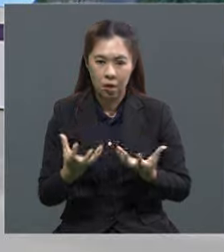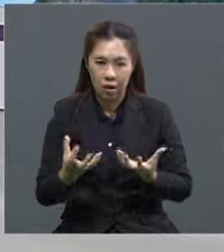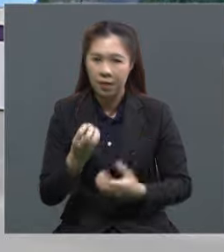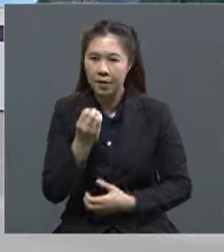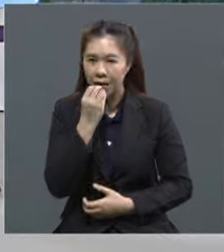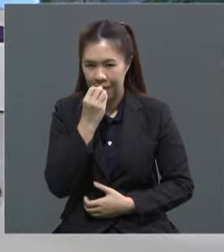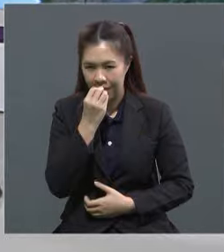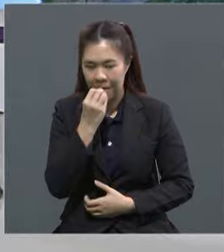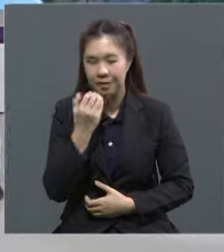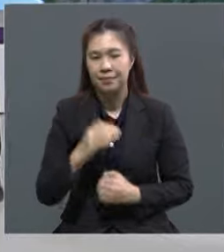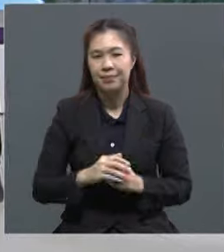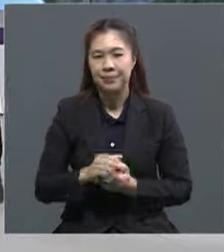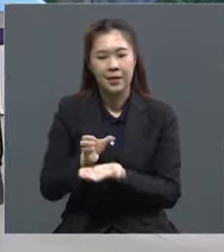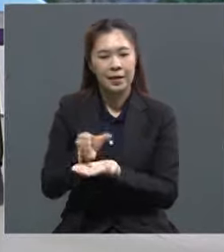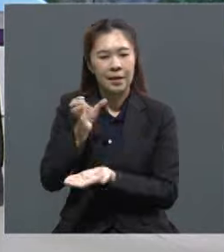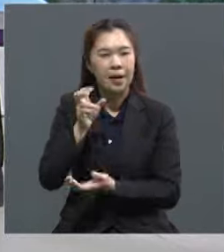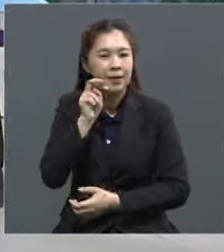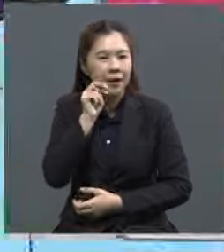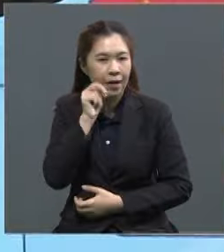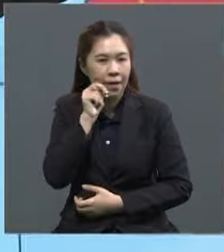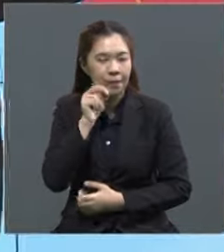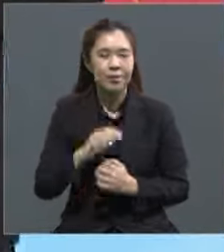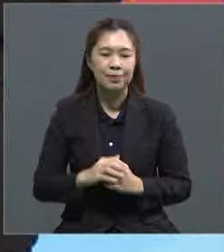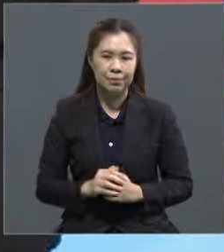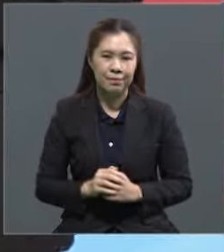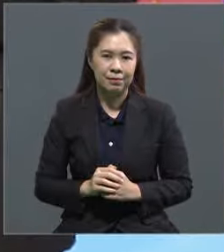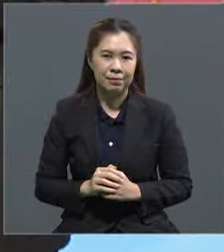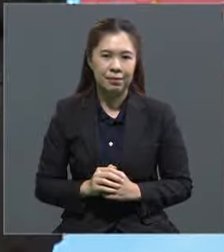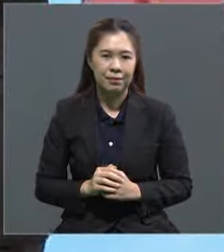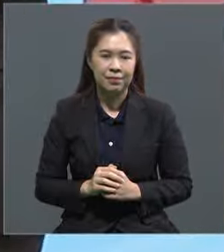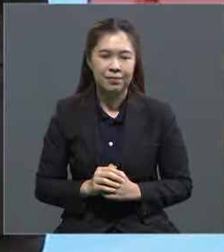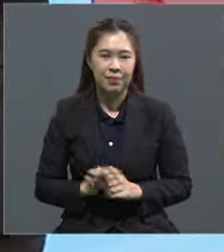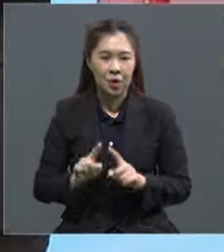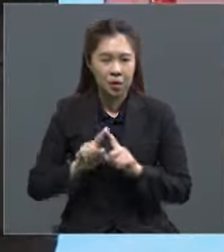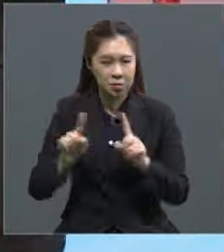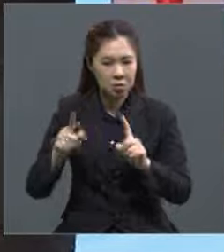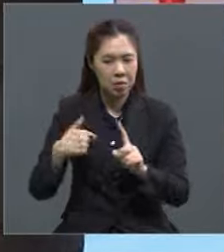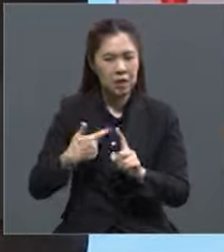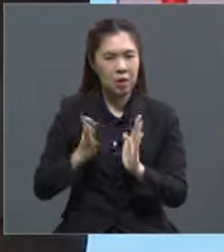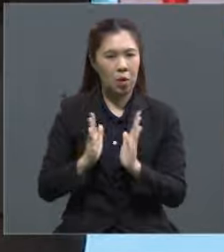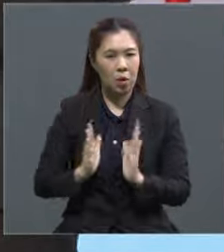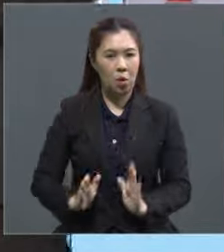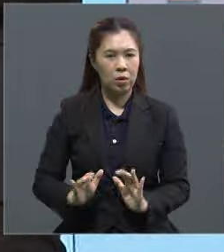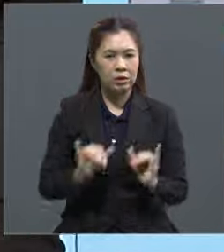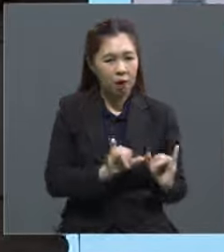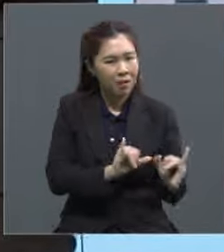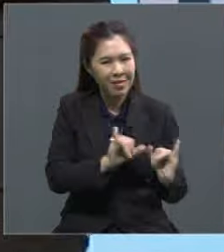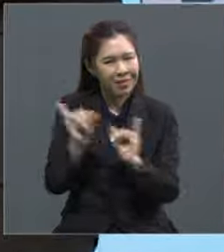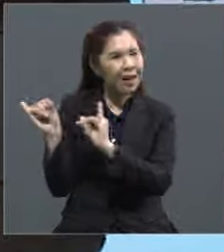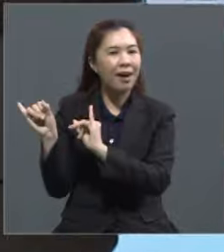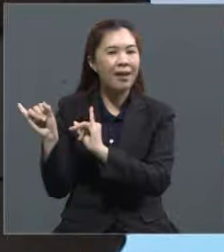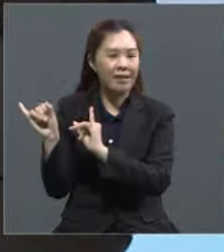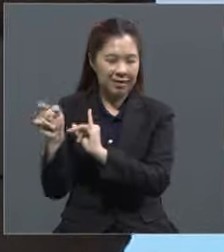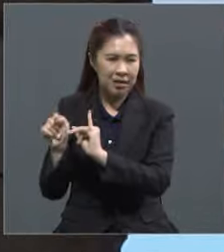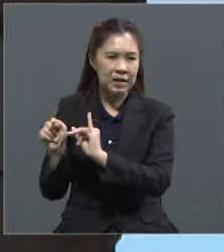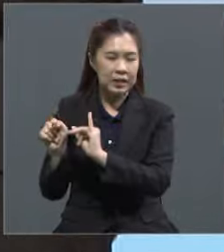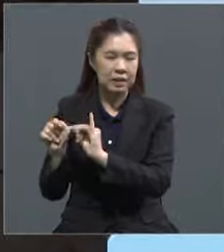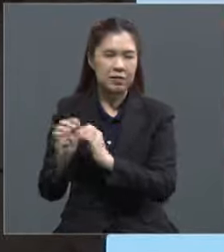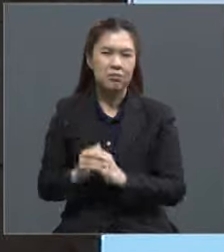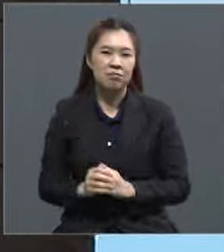เสบียงอาหารในเรื่องของน้ำดื่มหรือบางพื้นที่ที่มันจะต้องอ่าอพยพออกมาอยู่ข้างนอกเลยอะไรตรงนั้นน่ะนะครับ